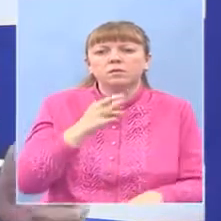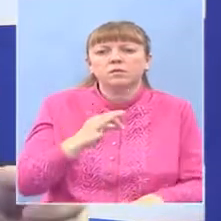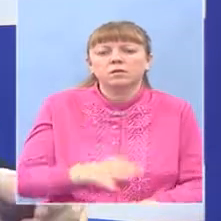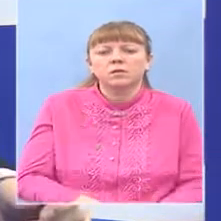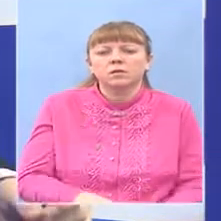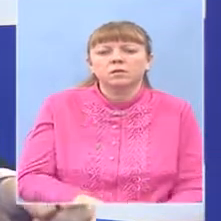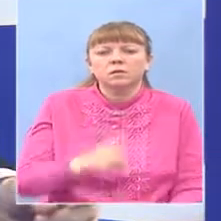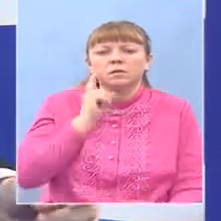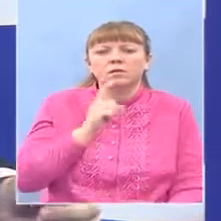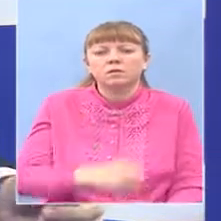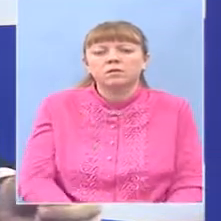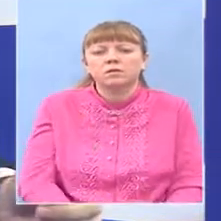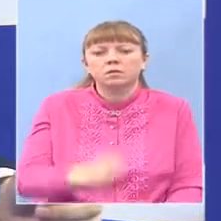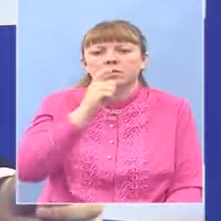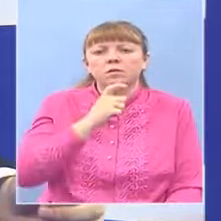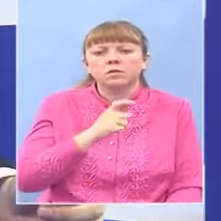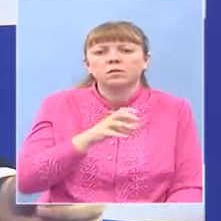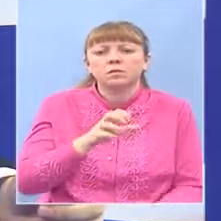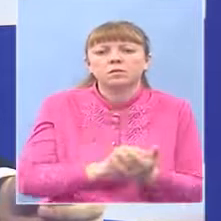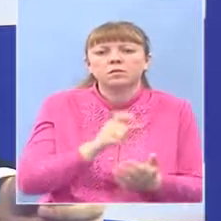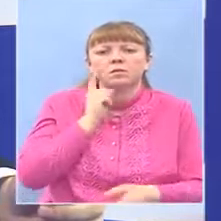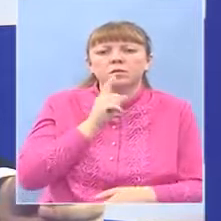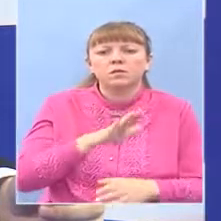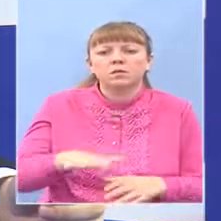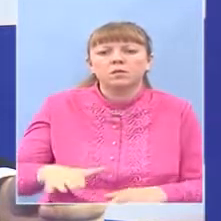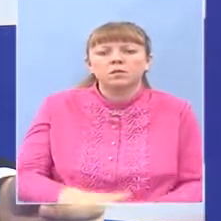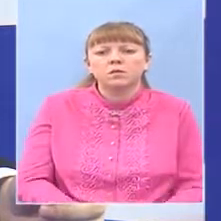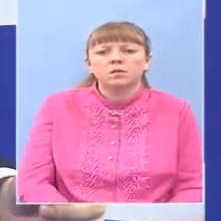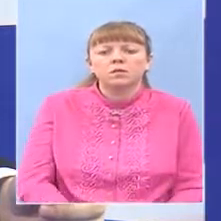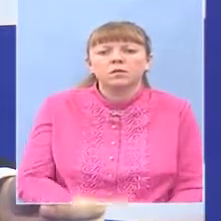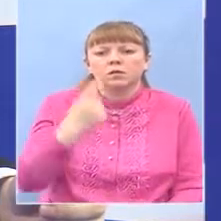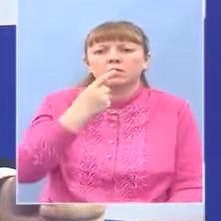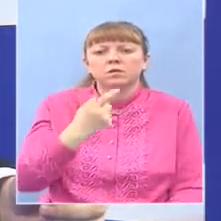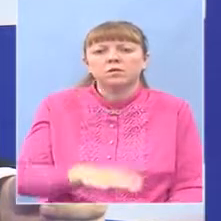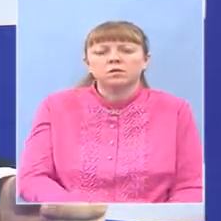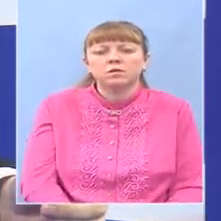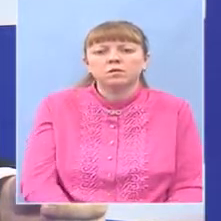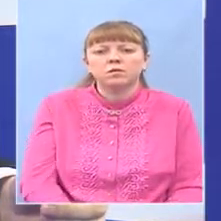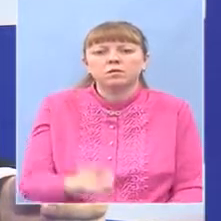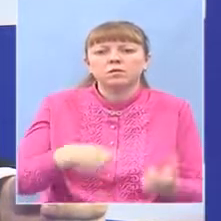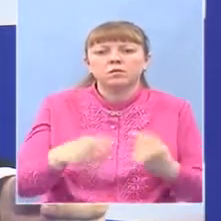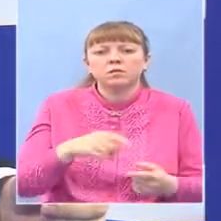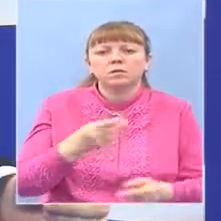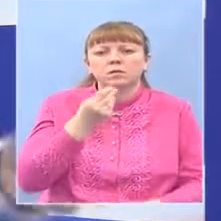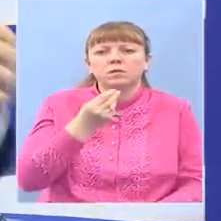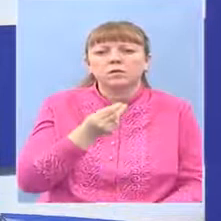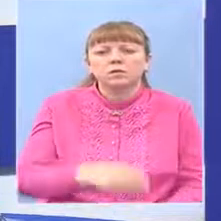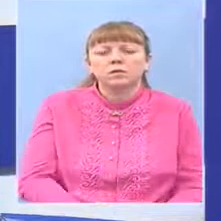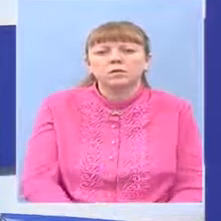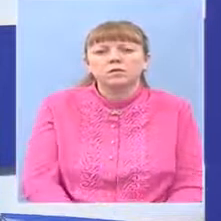и соцпроектов? Иногда не понимаешь, чем занимаются молодые ребята. Есть ли курирующие лица или органы? Возвращаются ли потраченные